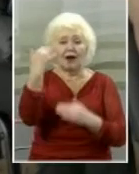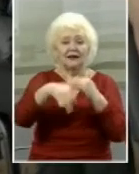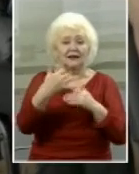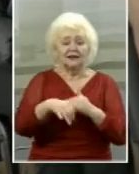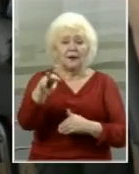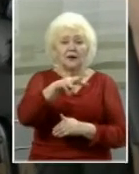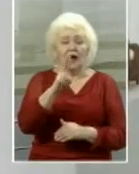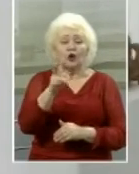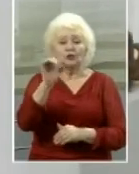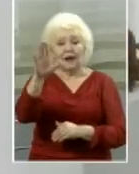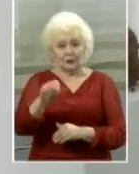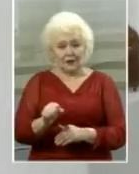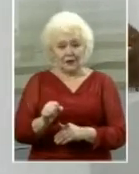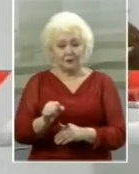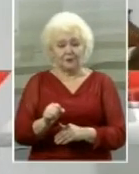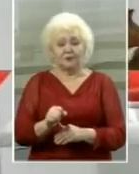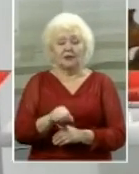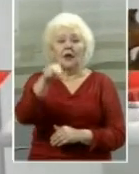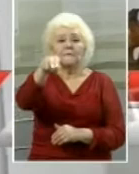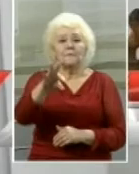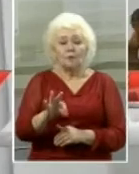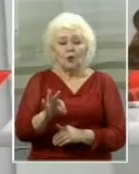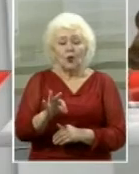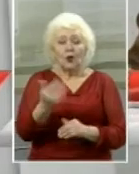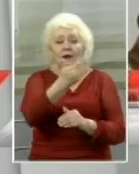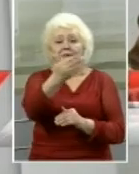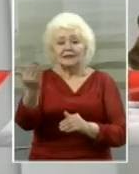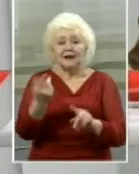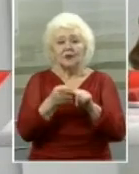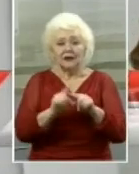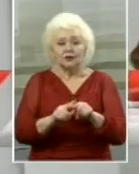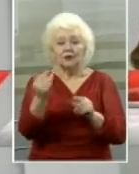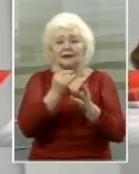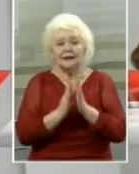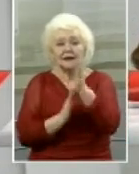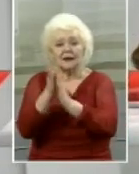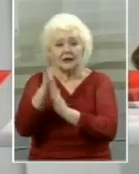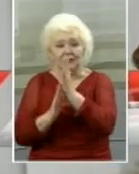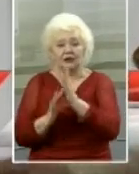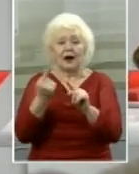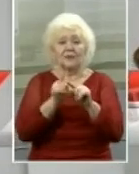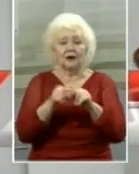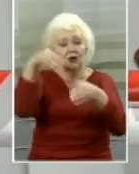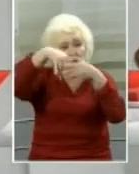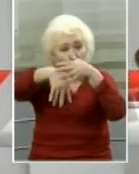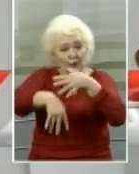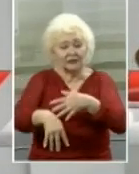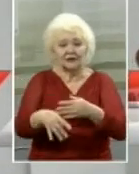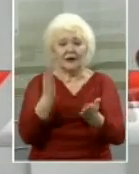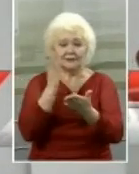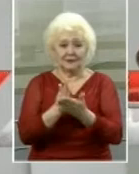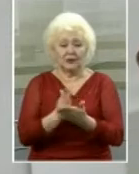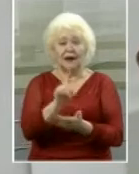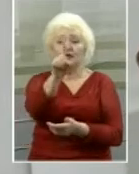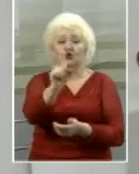херсонця Михайла Кондратова. По корішкам, ті, які в землі, які стояли, допустим,